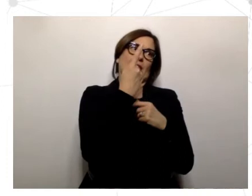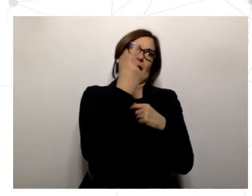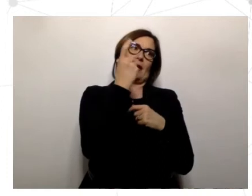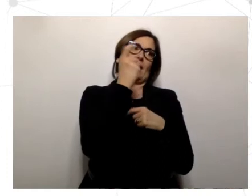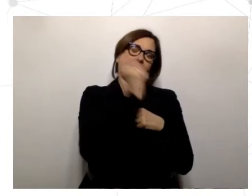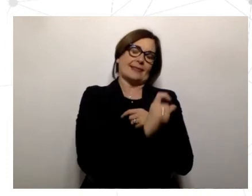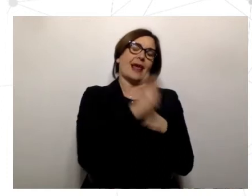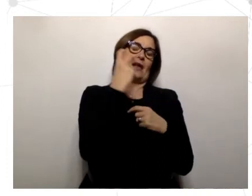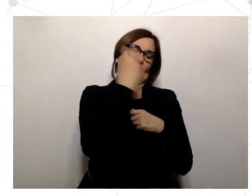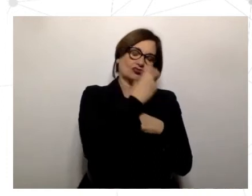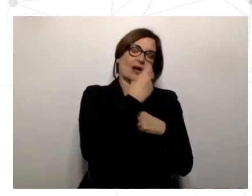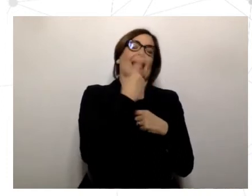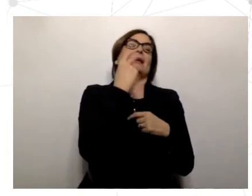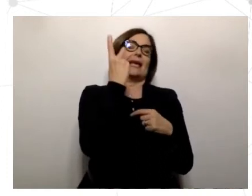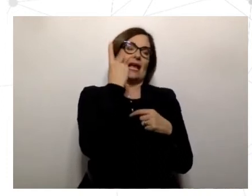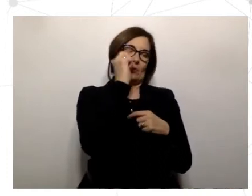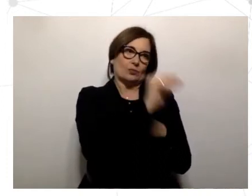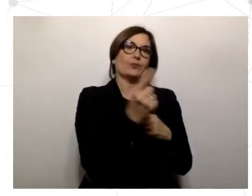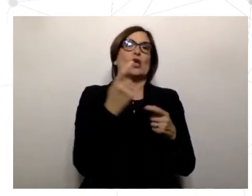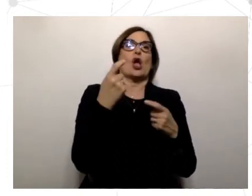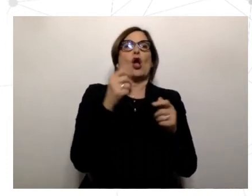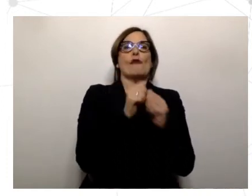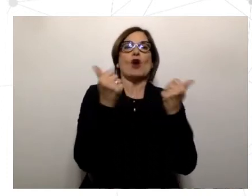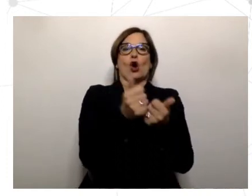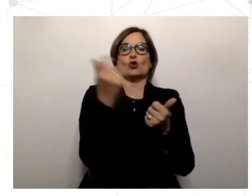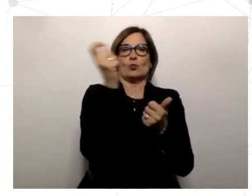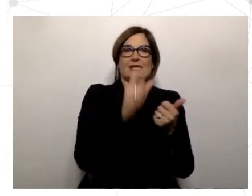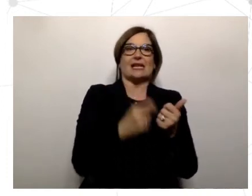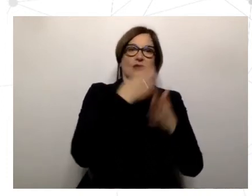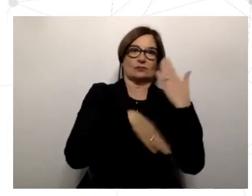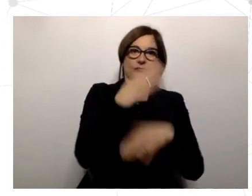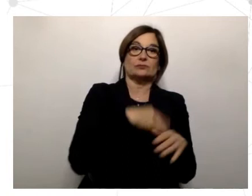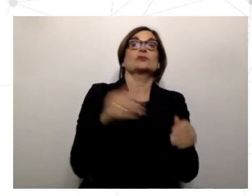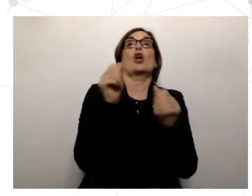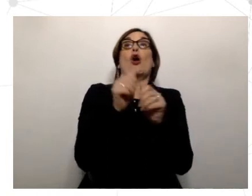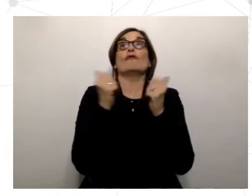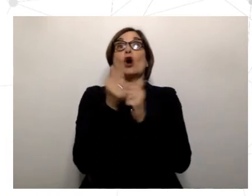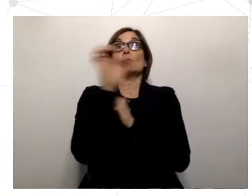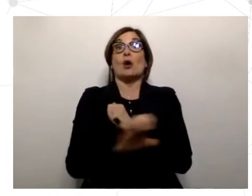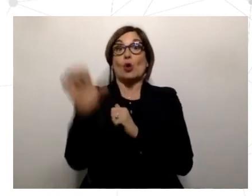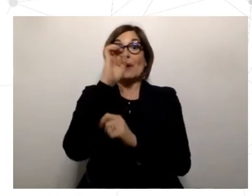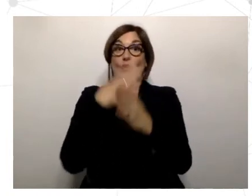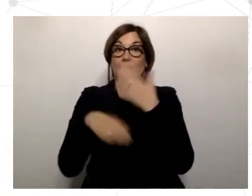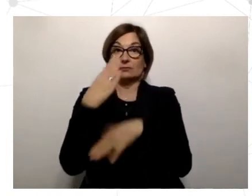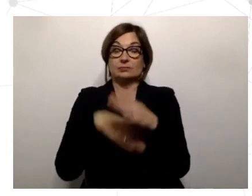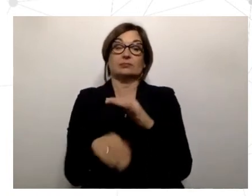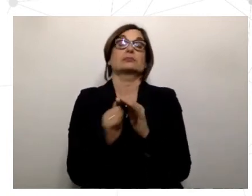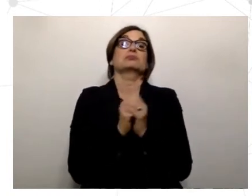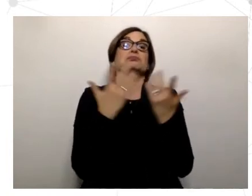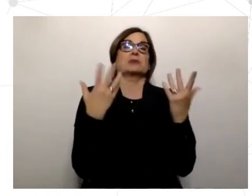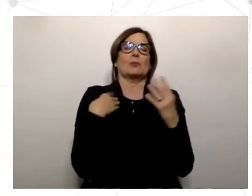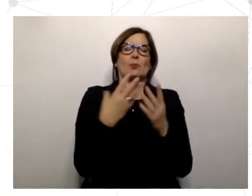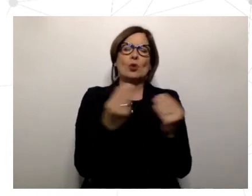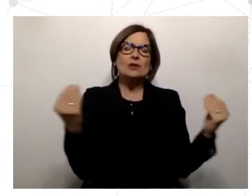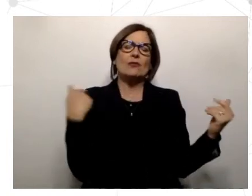Italiano sulla disabilità, il Forum Europeo della disabilità, spesso ci troviamo